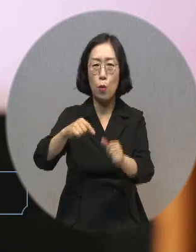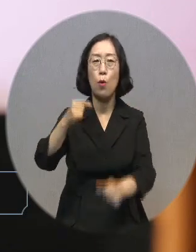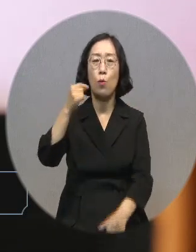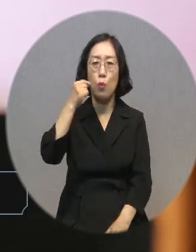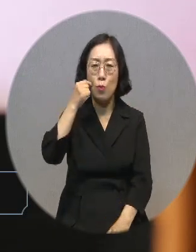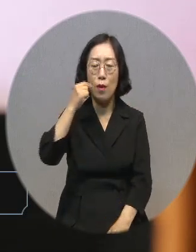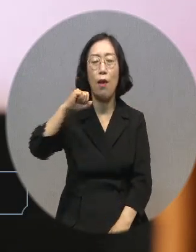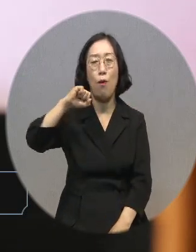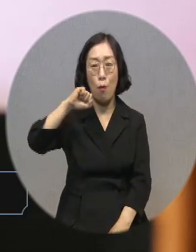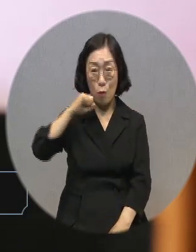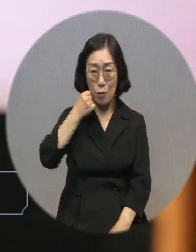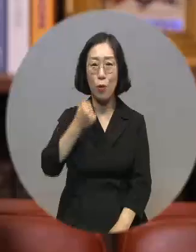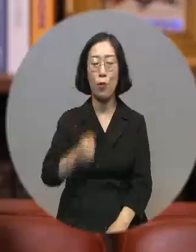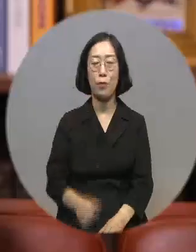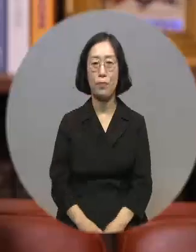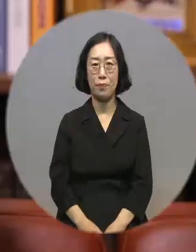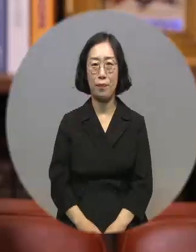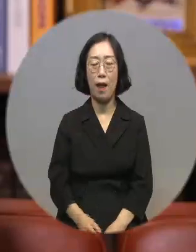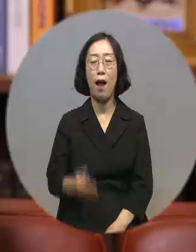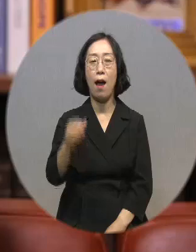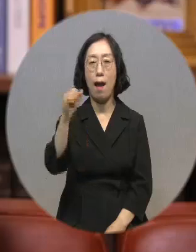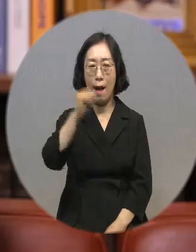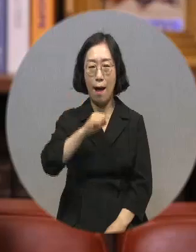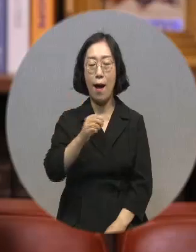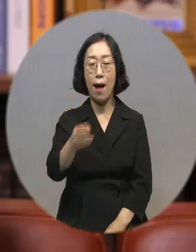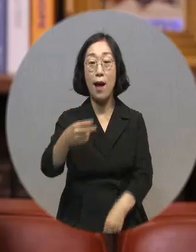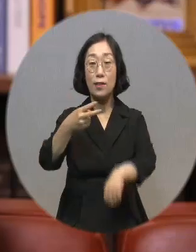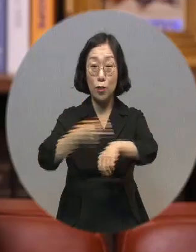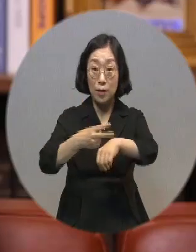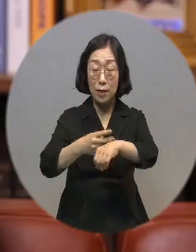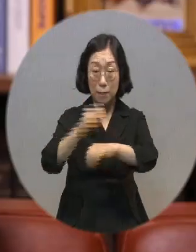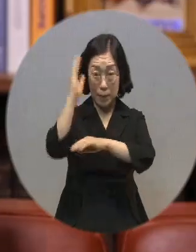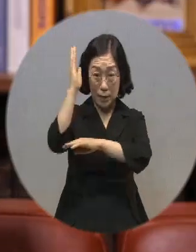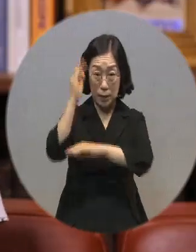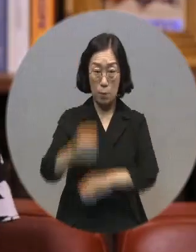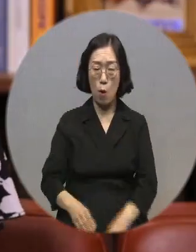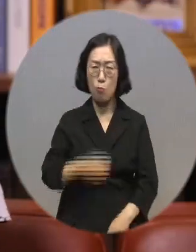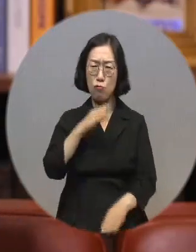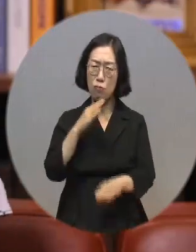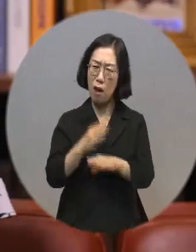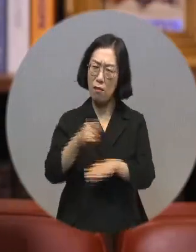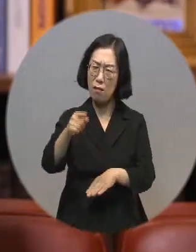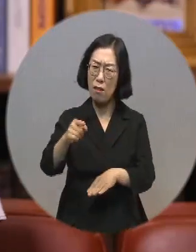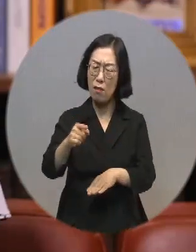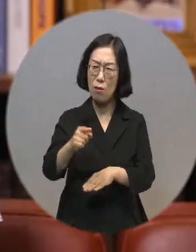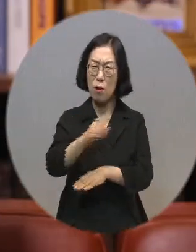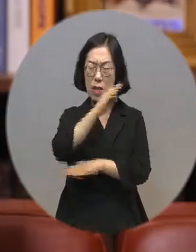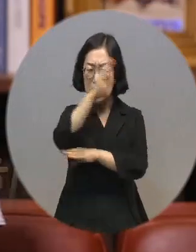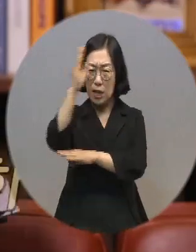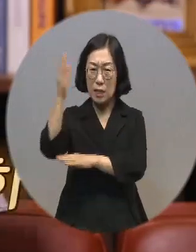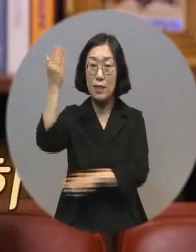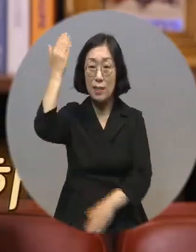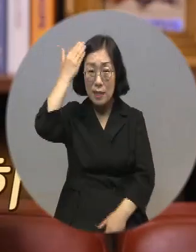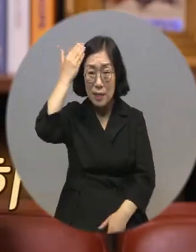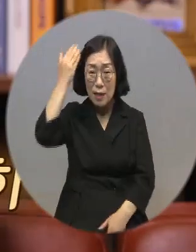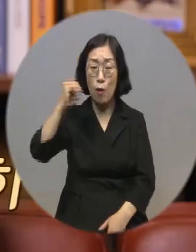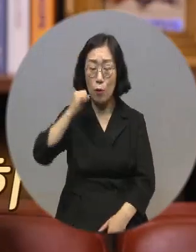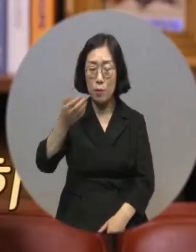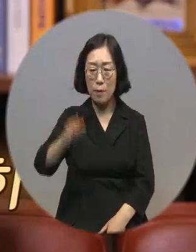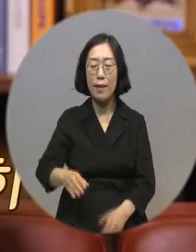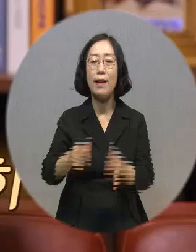고민들을 요즘에 하고 있습니다. 저는 교수님 말씀 들으면서 북한에 대해서 알자라고 하면 조금 어렵게 느껴지는데 네. 이것도 사람에 대해서